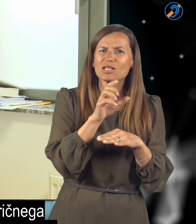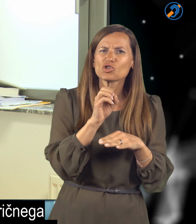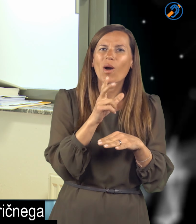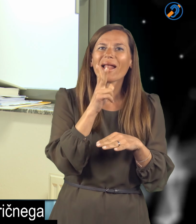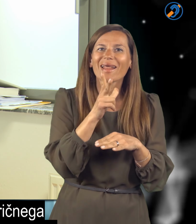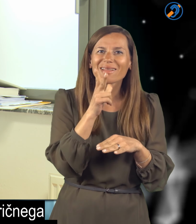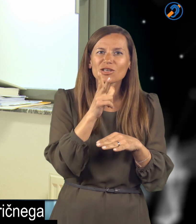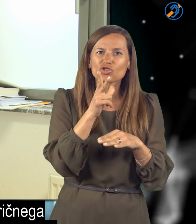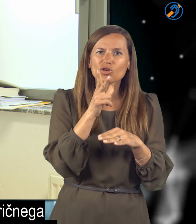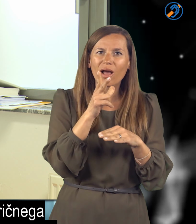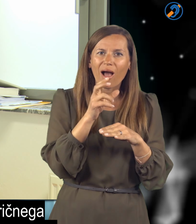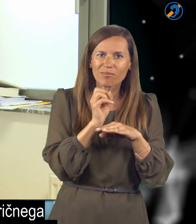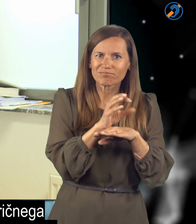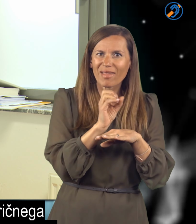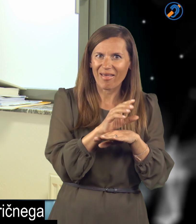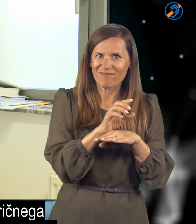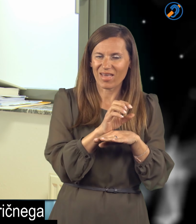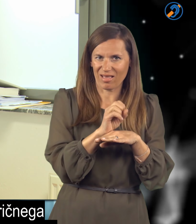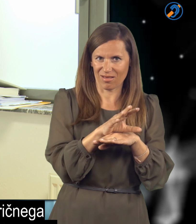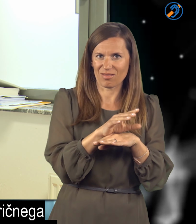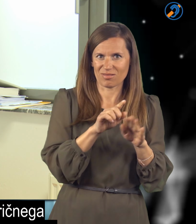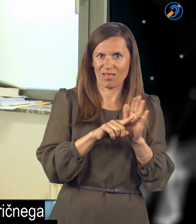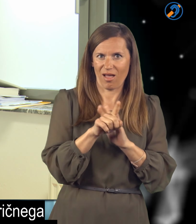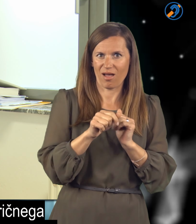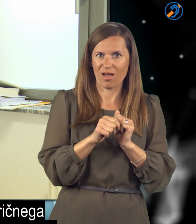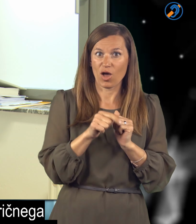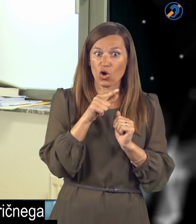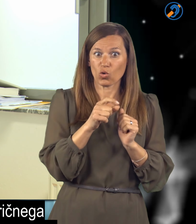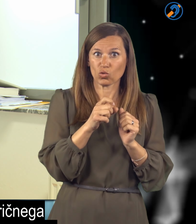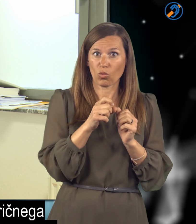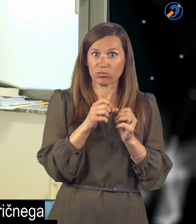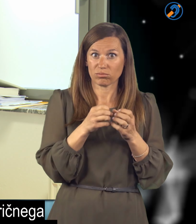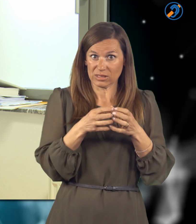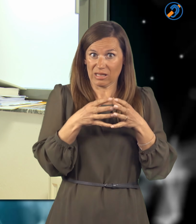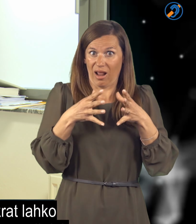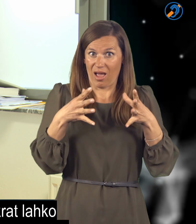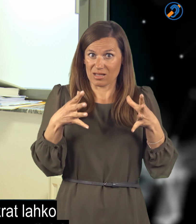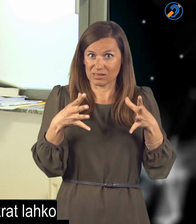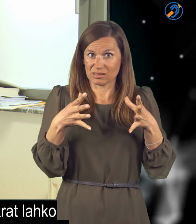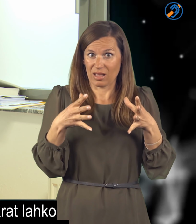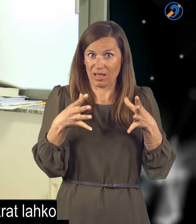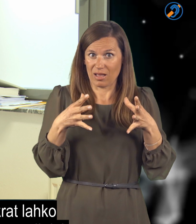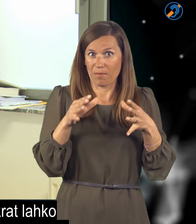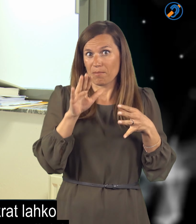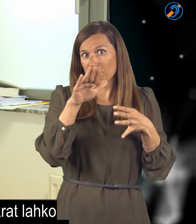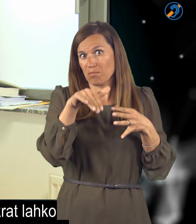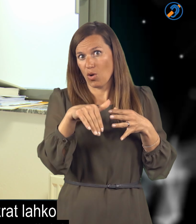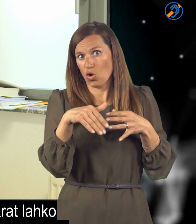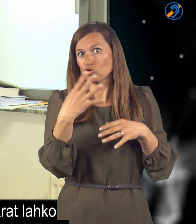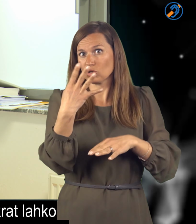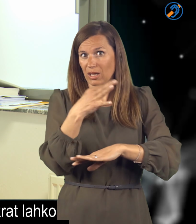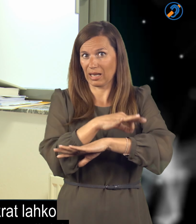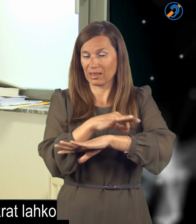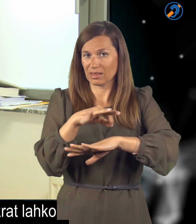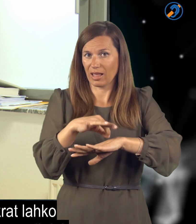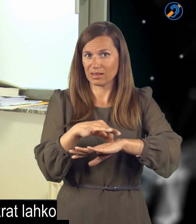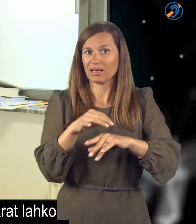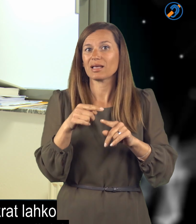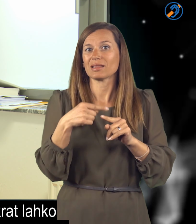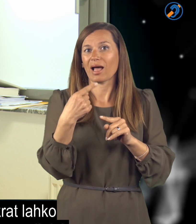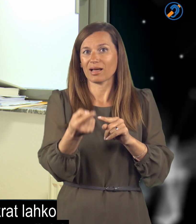piezoelektričnega efekta. In v bistvu, ko to zraste po 4